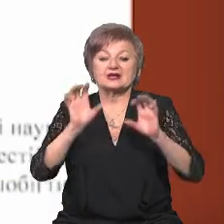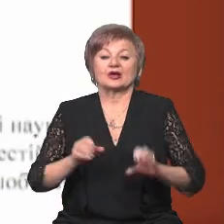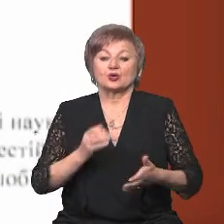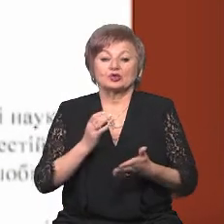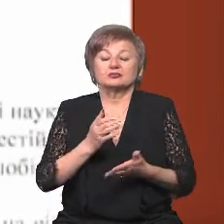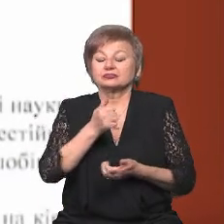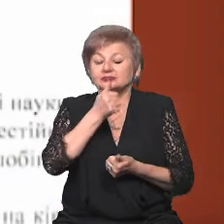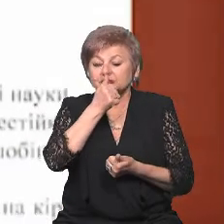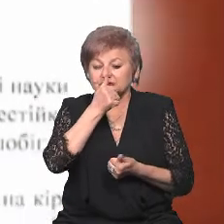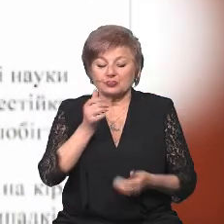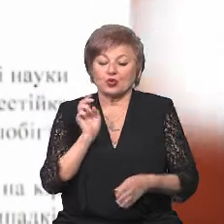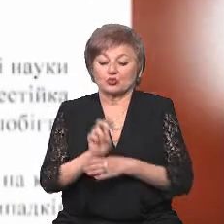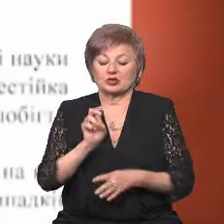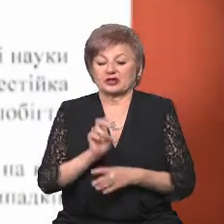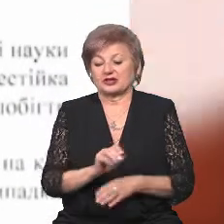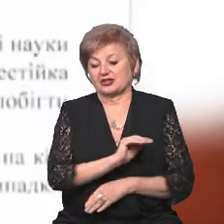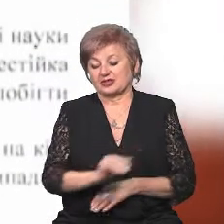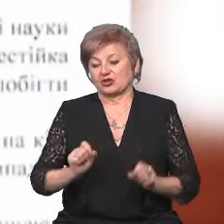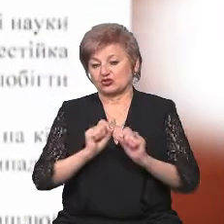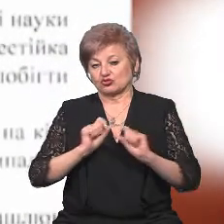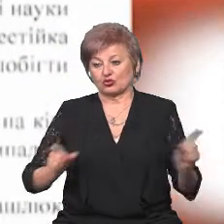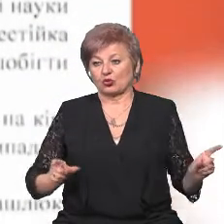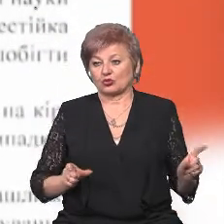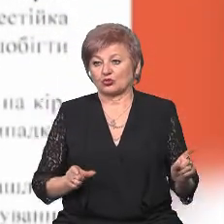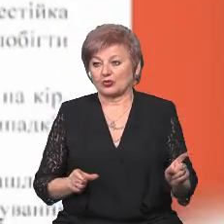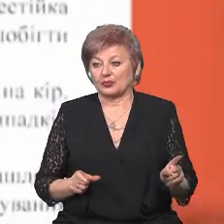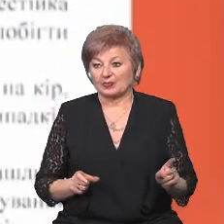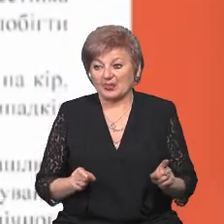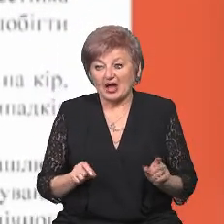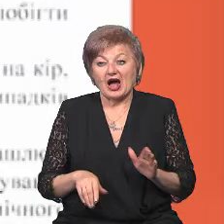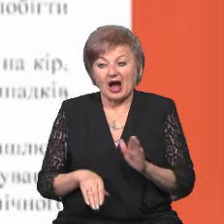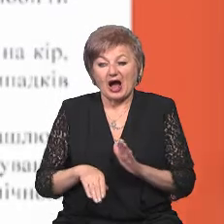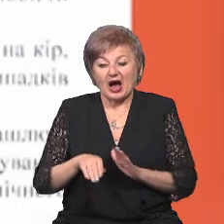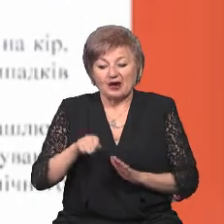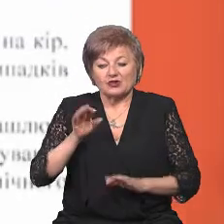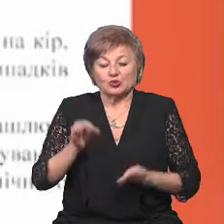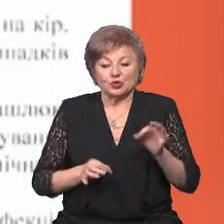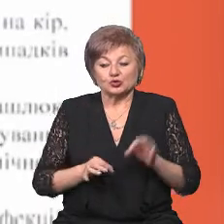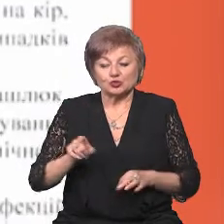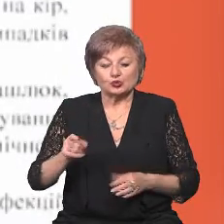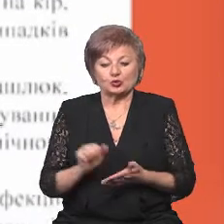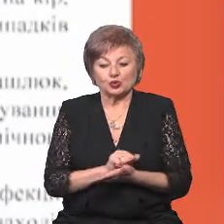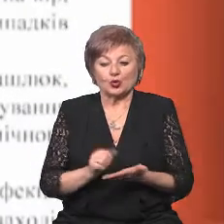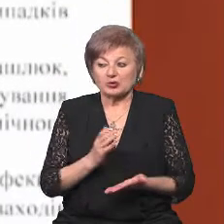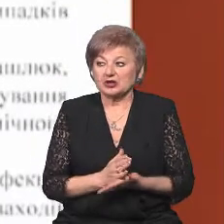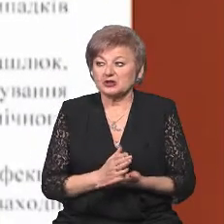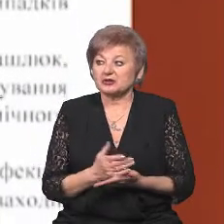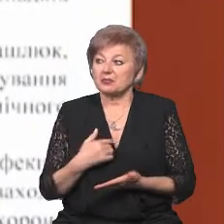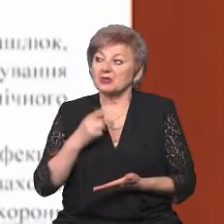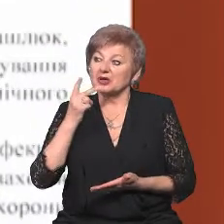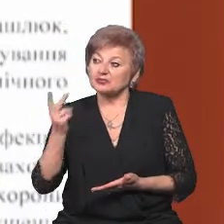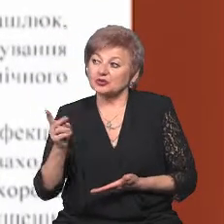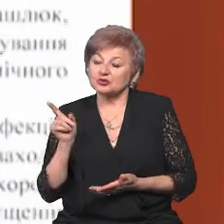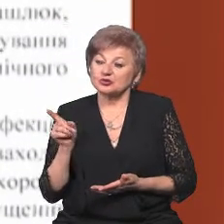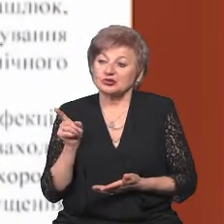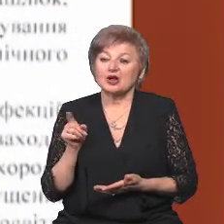не можуть такі діти відвідувати навчальні заклади. І а там ще є переклик. А Верховний суд, ти бачив висновок? Ну, я вам кажу, от те, що ми знайшли,